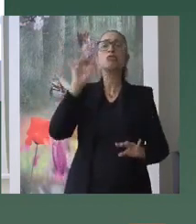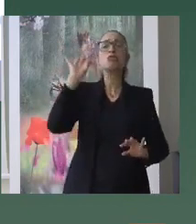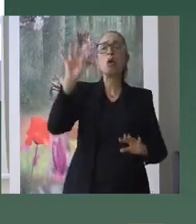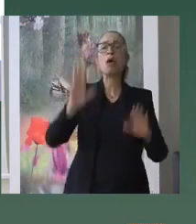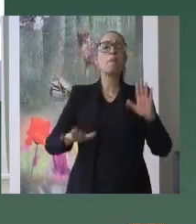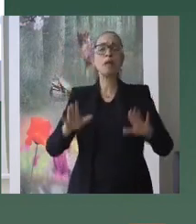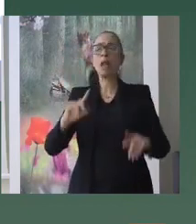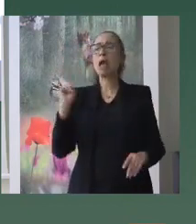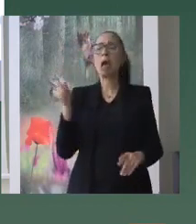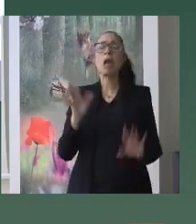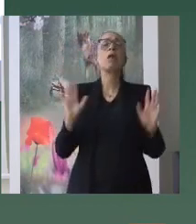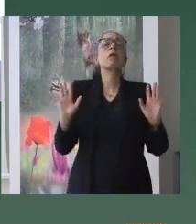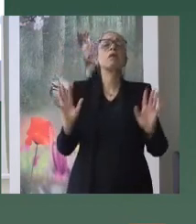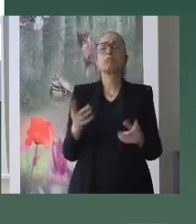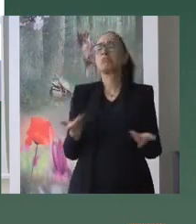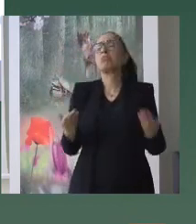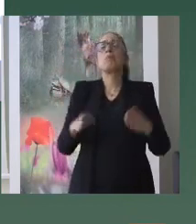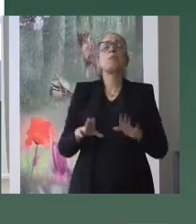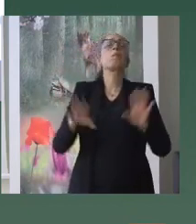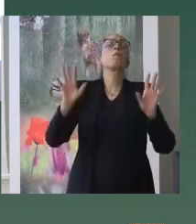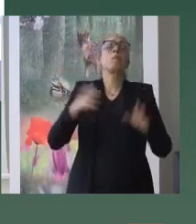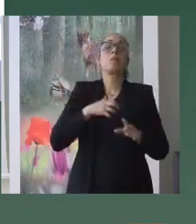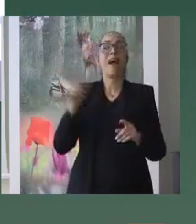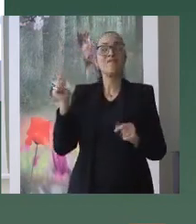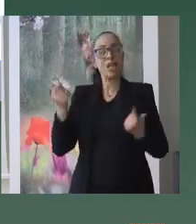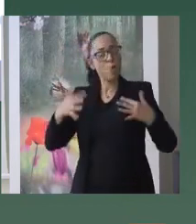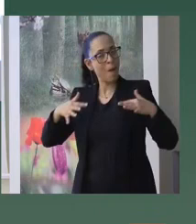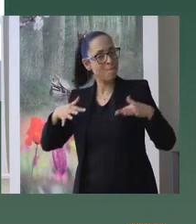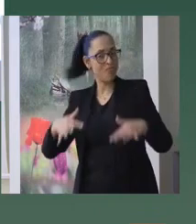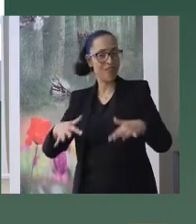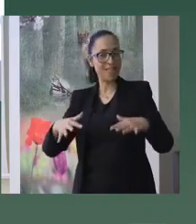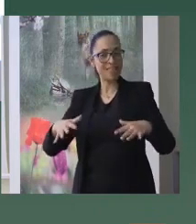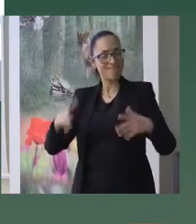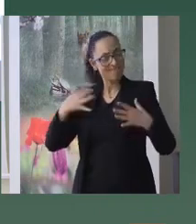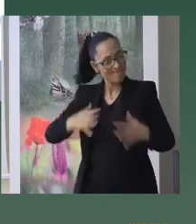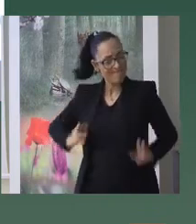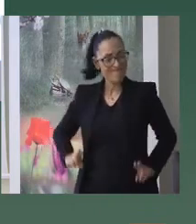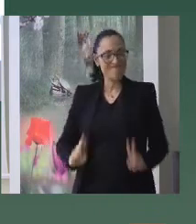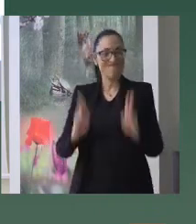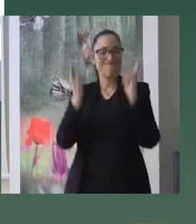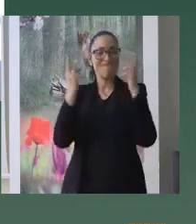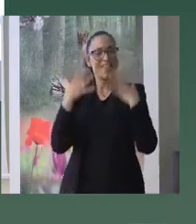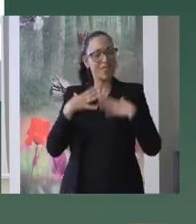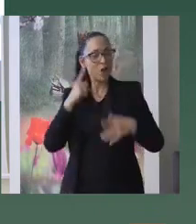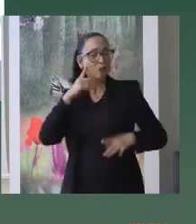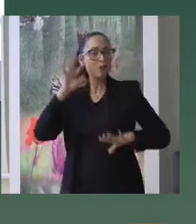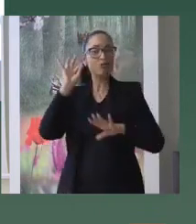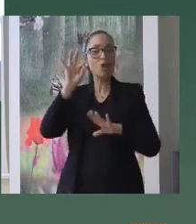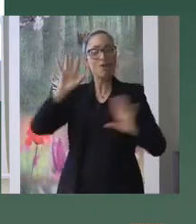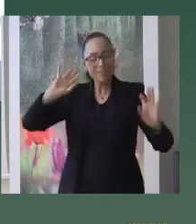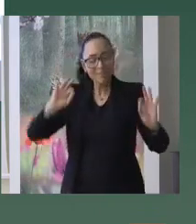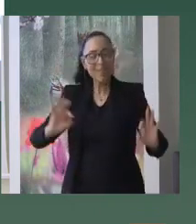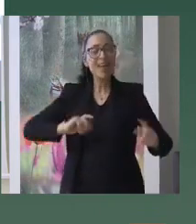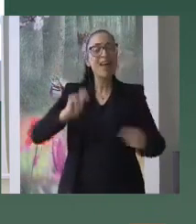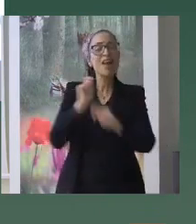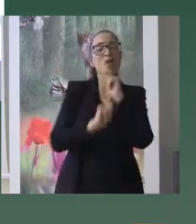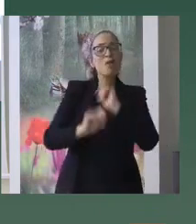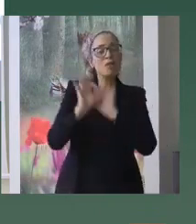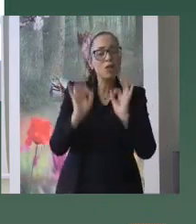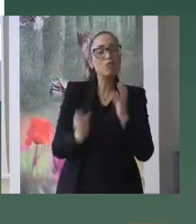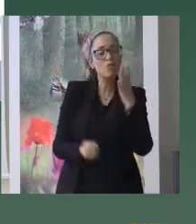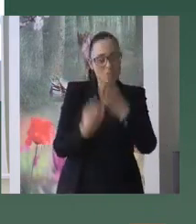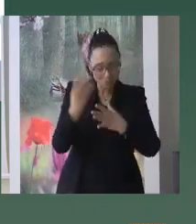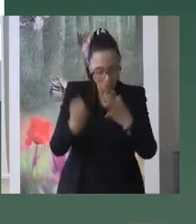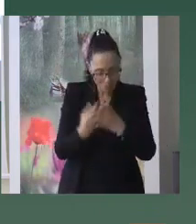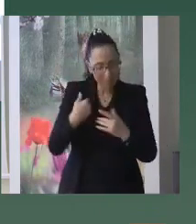πάλι δεν θα καλυφθούν. Είναι επιθετικοί οι στόχοι, δηλαδή αισιόδοξοι, καλύτερα να πω αισιόδοξοι, ακριβώς για να δημιουργήσουν και τη δυναμική για